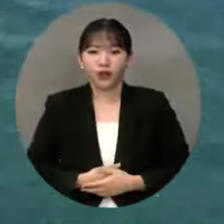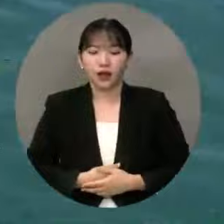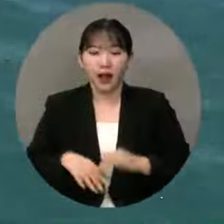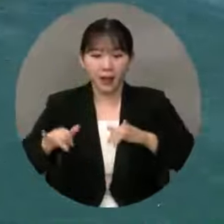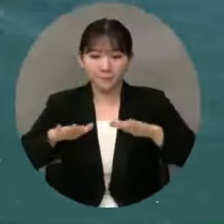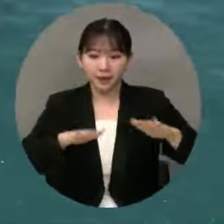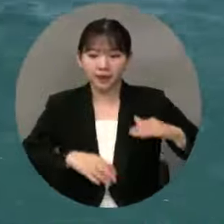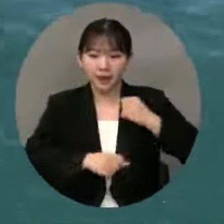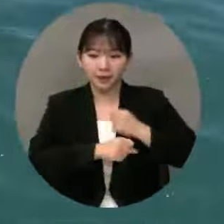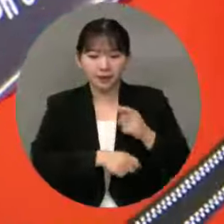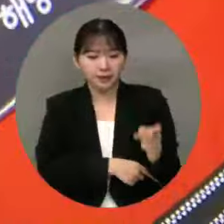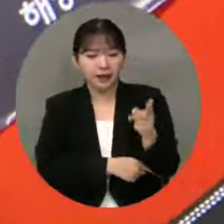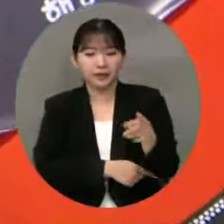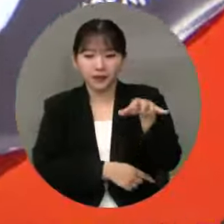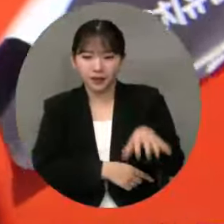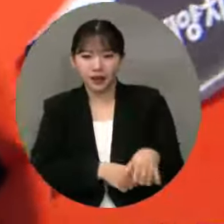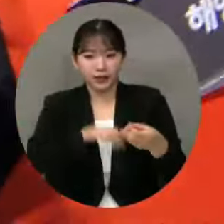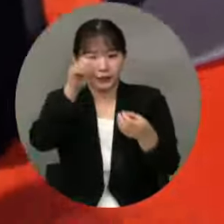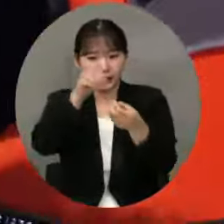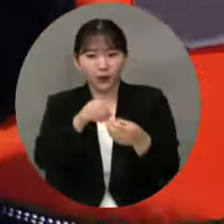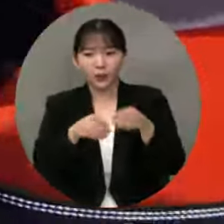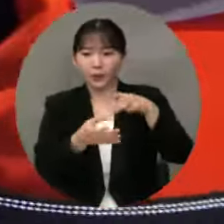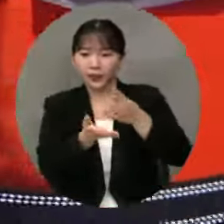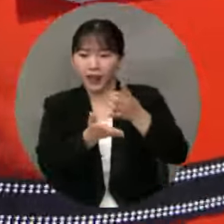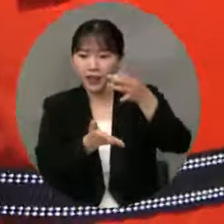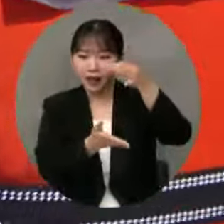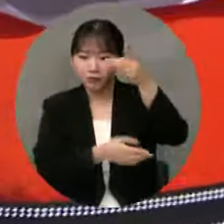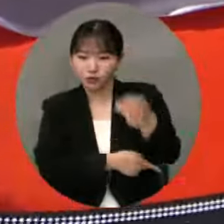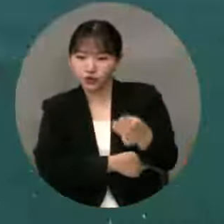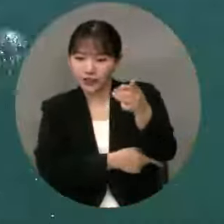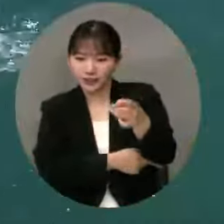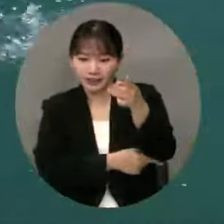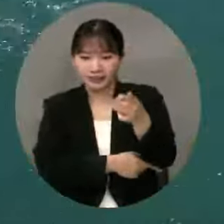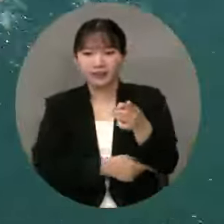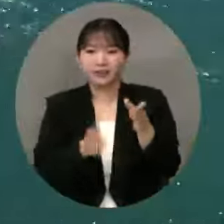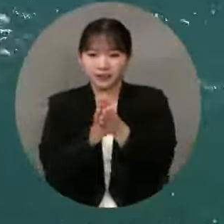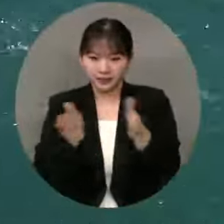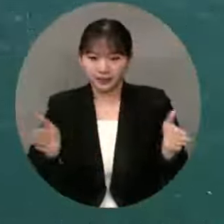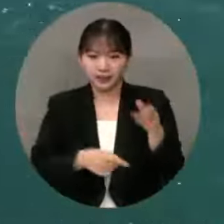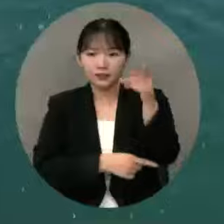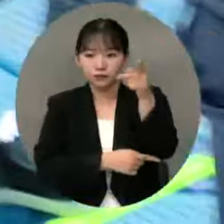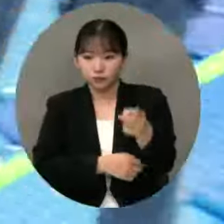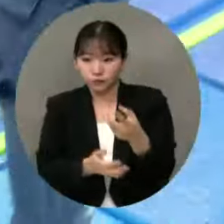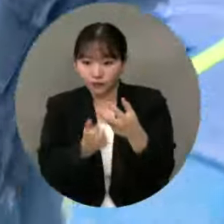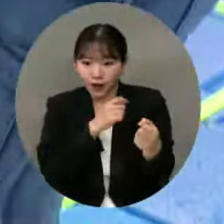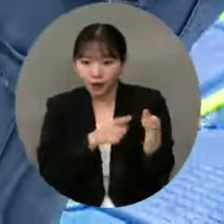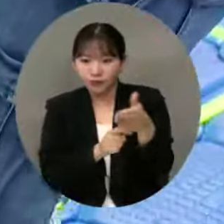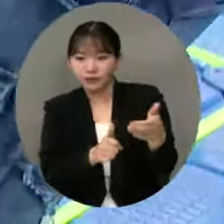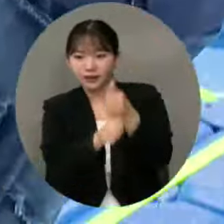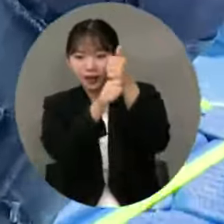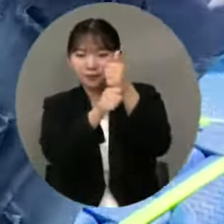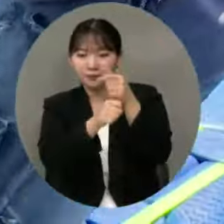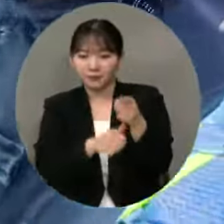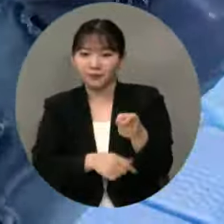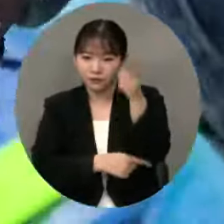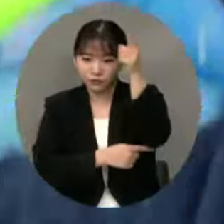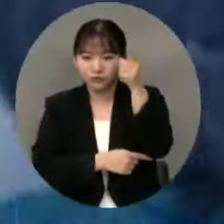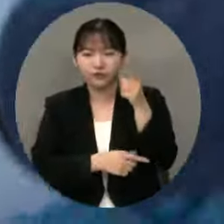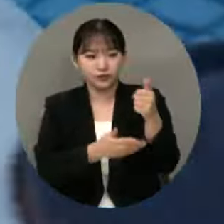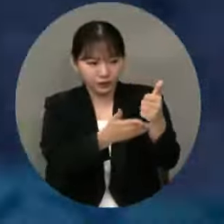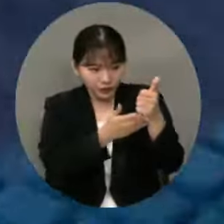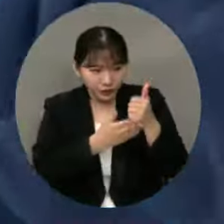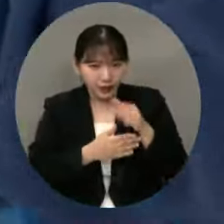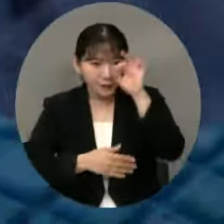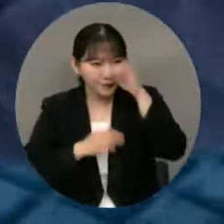바다에 만들어진 낚시터는 전통 대나무 낚시터가 펼쳐졌습니다 드리자마자 는 고기 낚시객